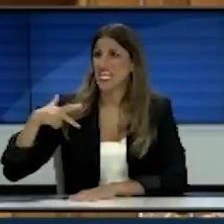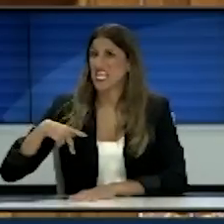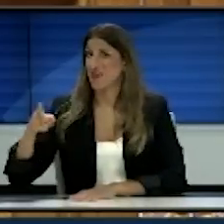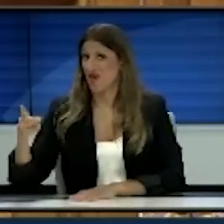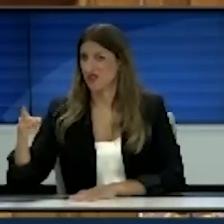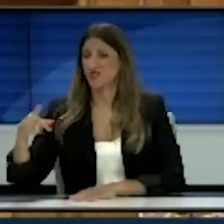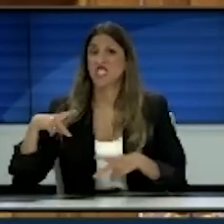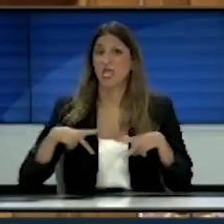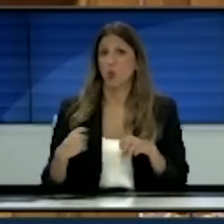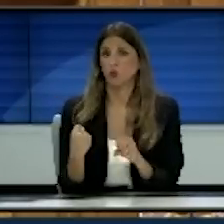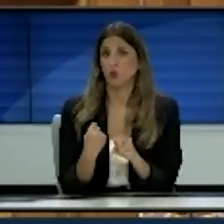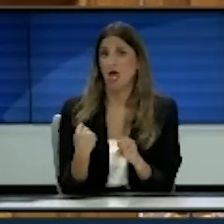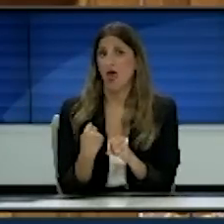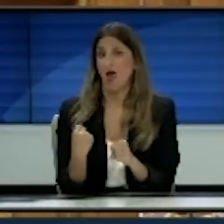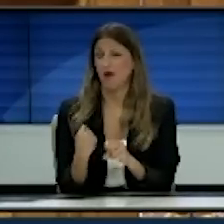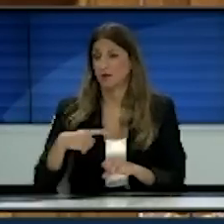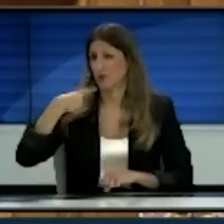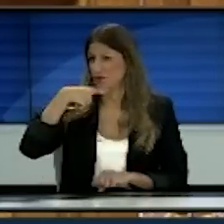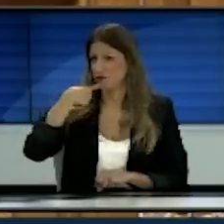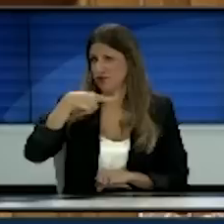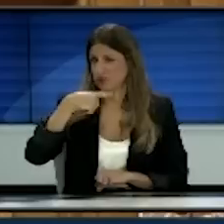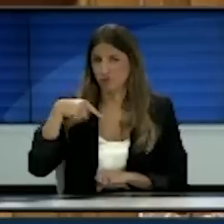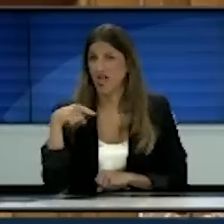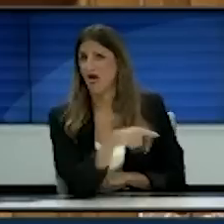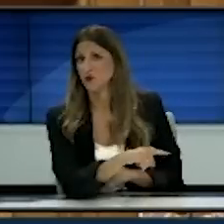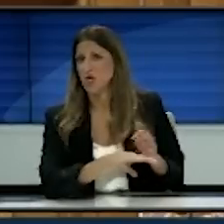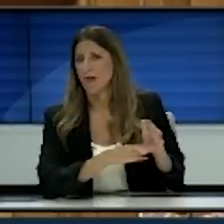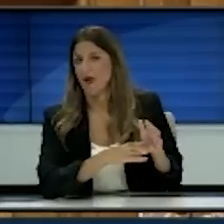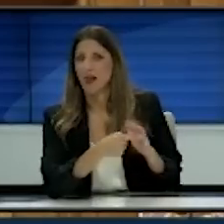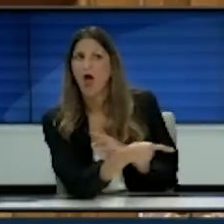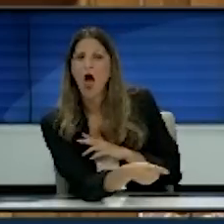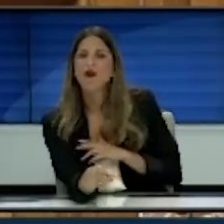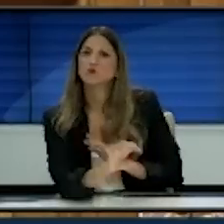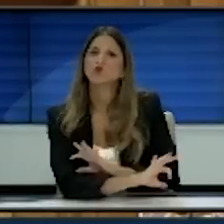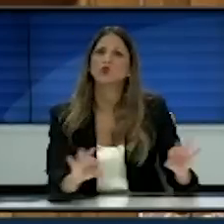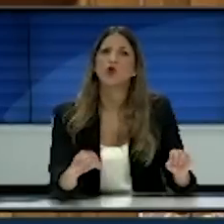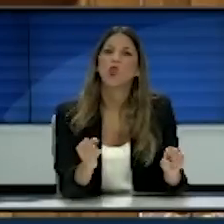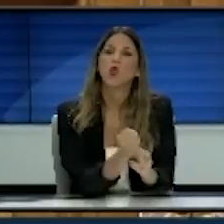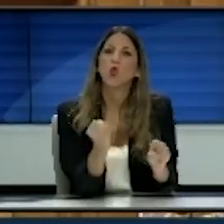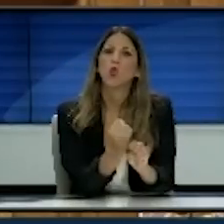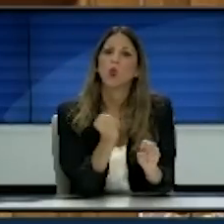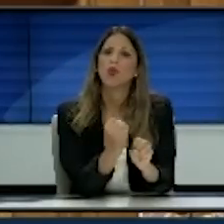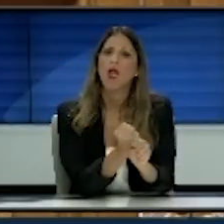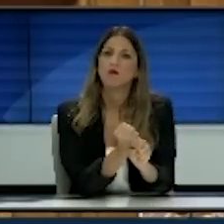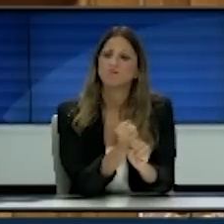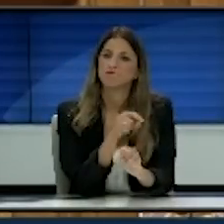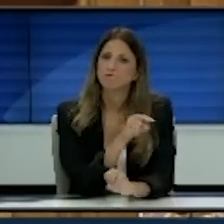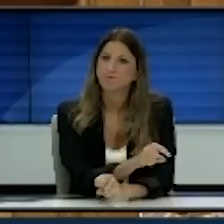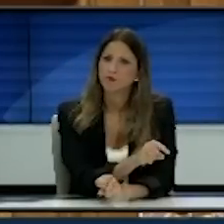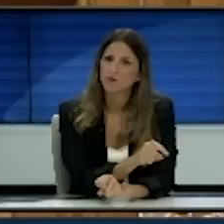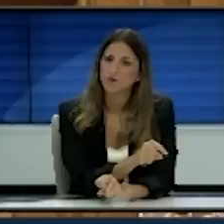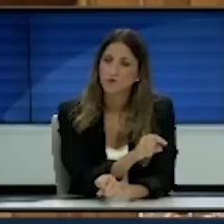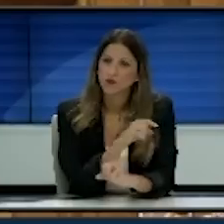Χαντζηδάκη καθιδρίζει πρωί, μεσημέρι, βράδυ, τίποτε απολύτως δεν θα είχε γίνει. Δύο φορές